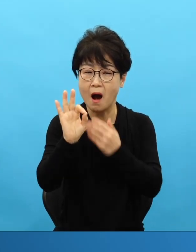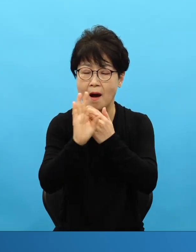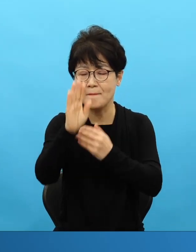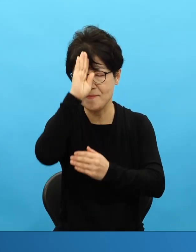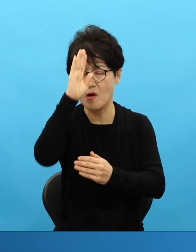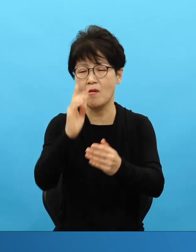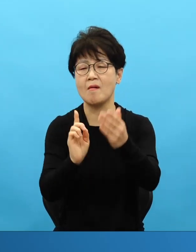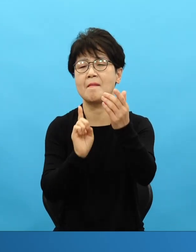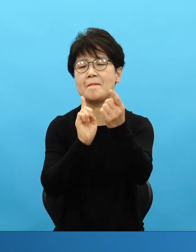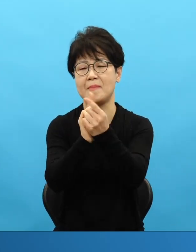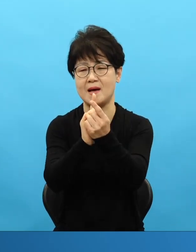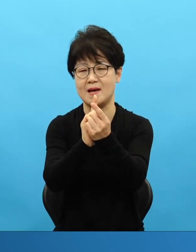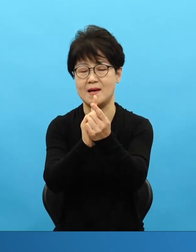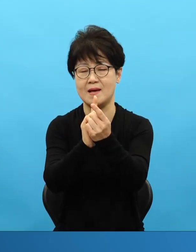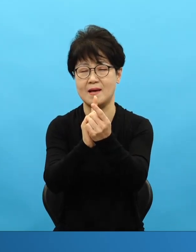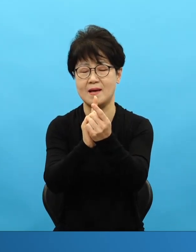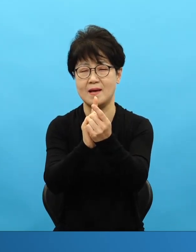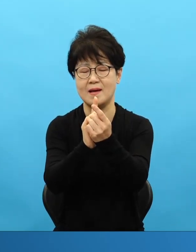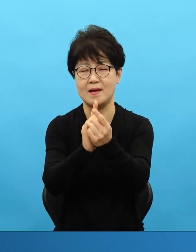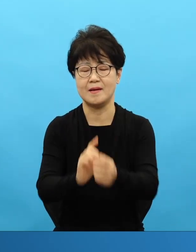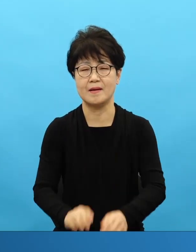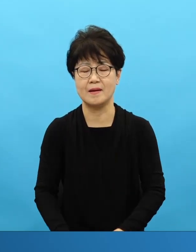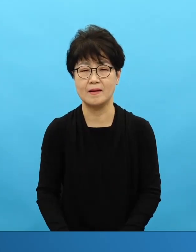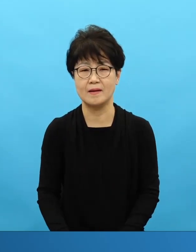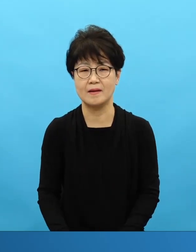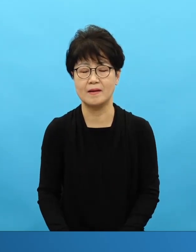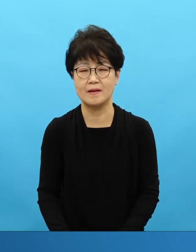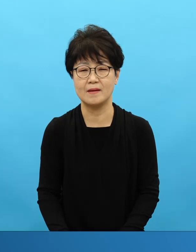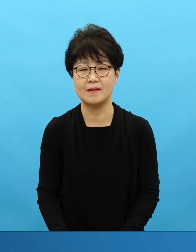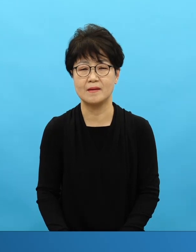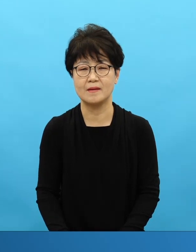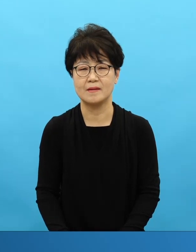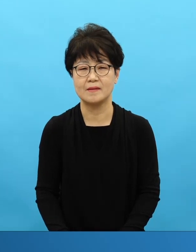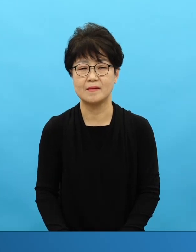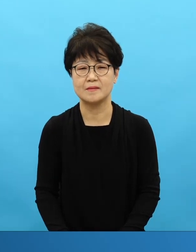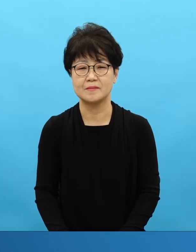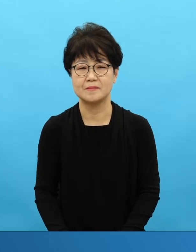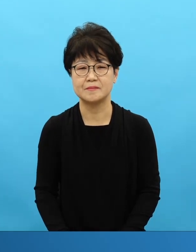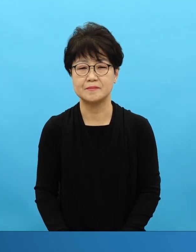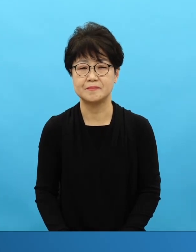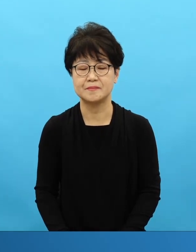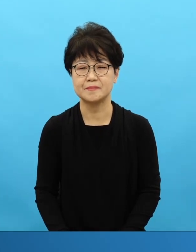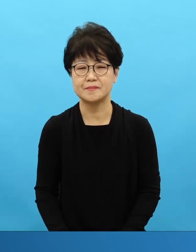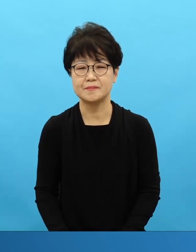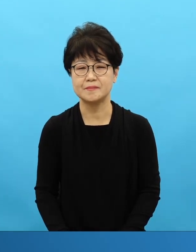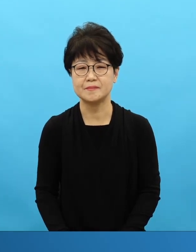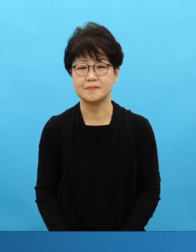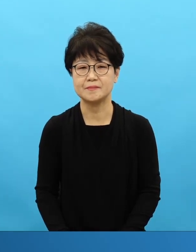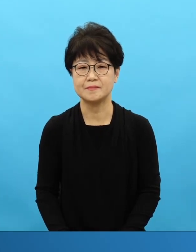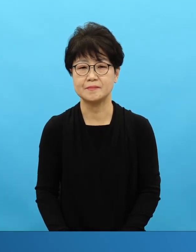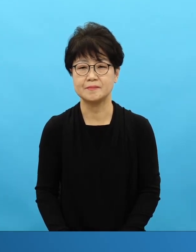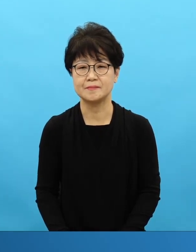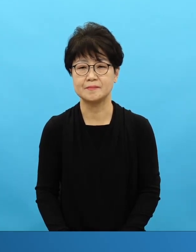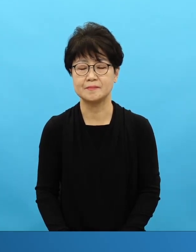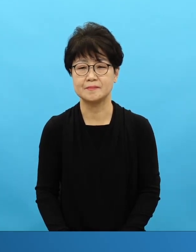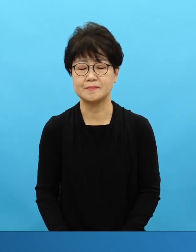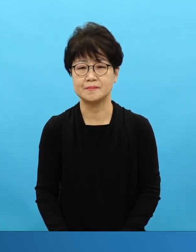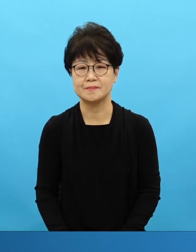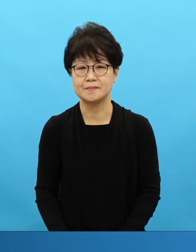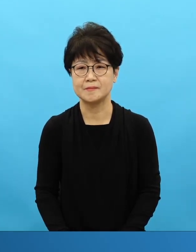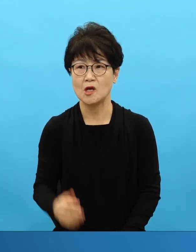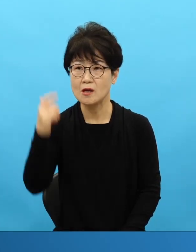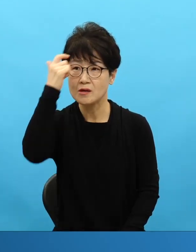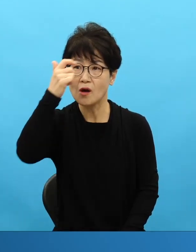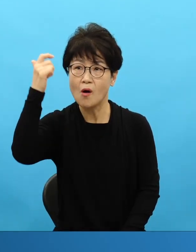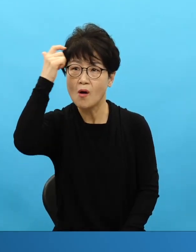표시가 나지만은 내가 기도를 할 줄 모르면 영적으로 호흡이 막힌 거예요. 이게. And the signs will show of that,